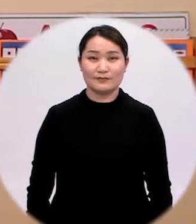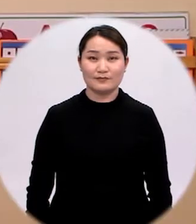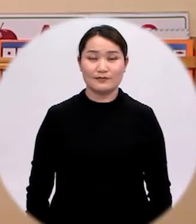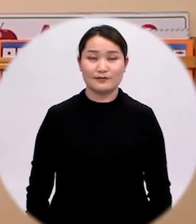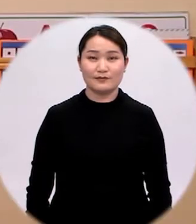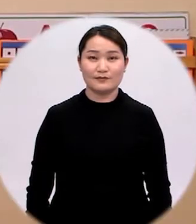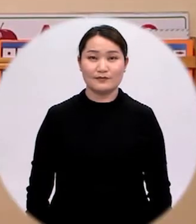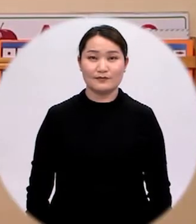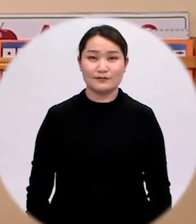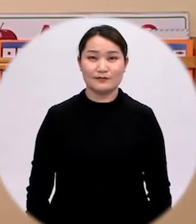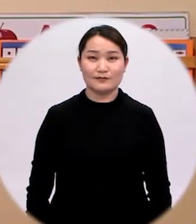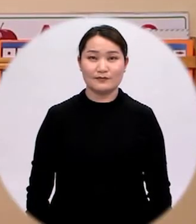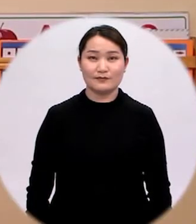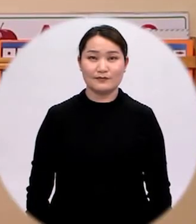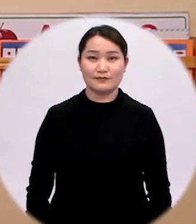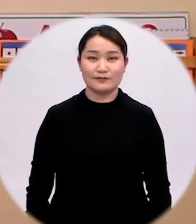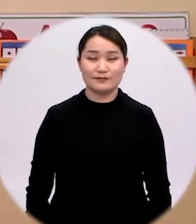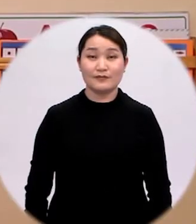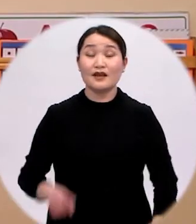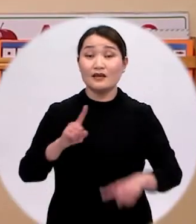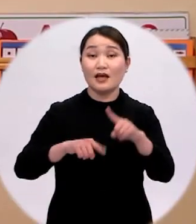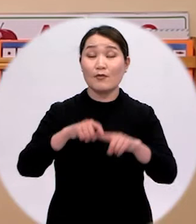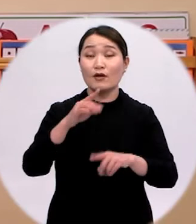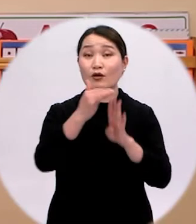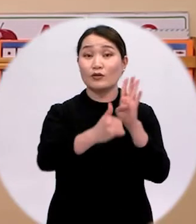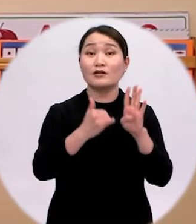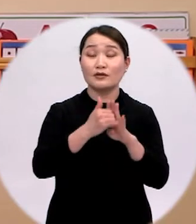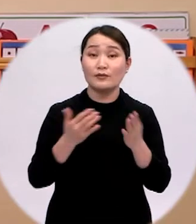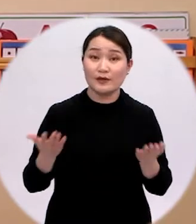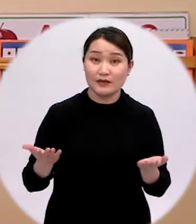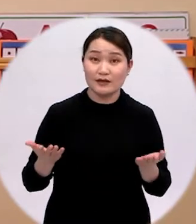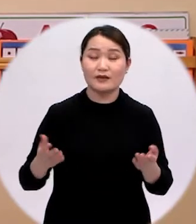Дараагийн бичлэгт намрын үлрэлийг зургалсан байсан.